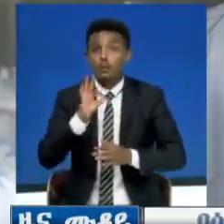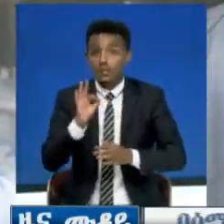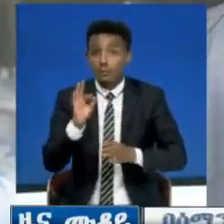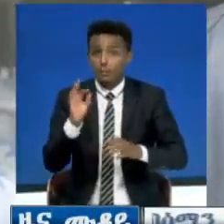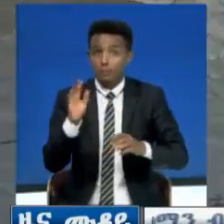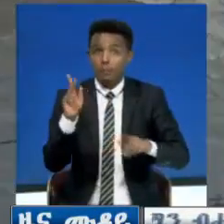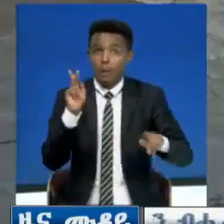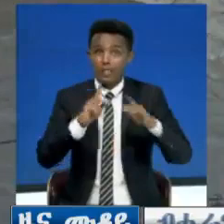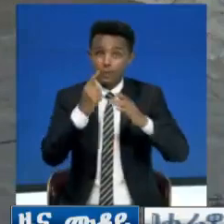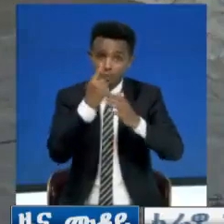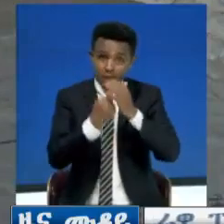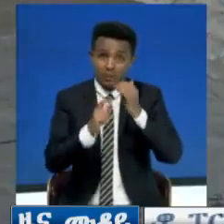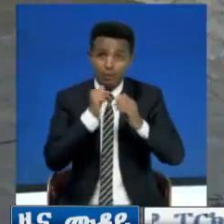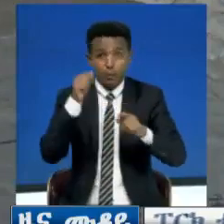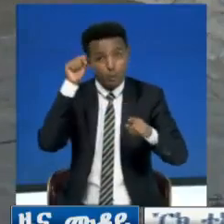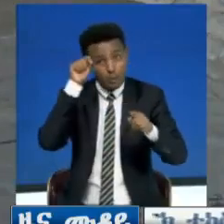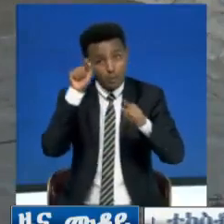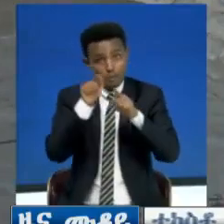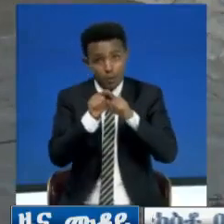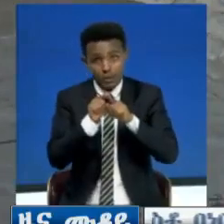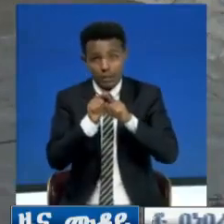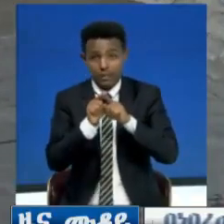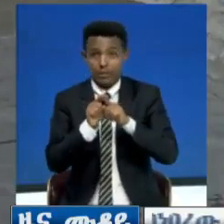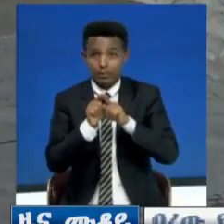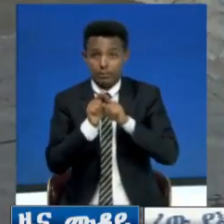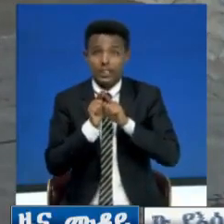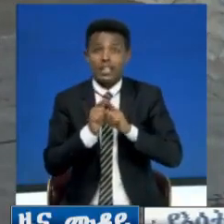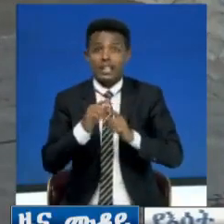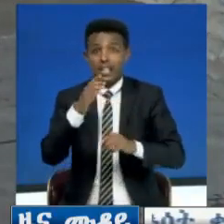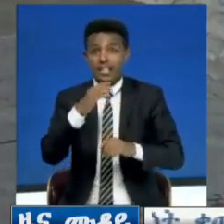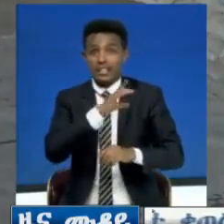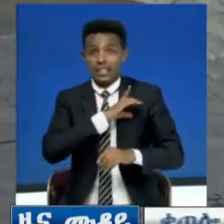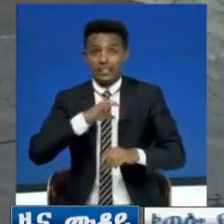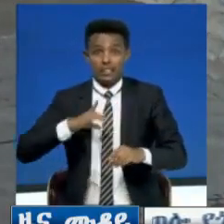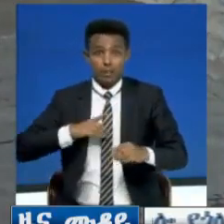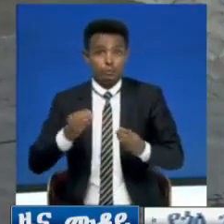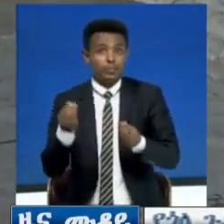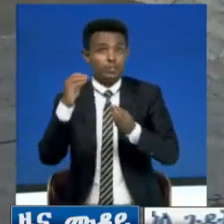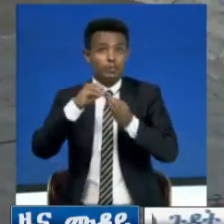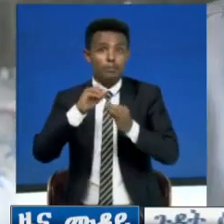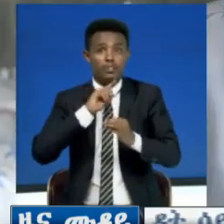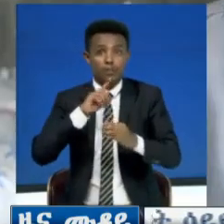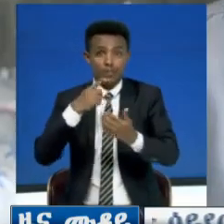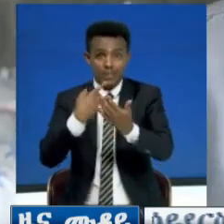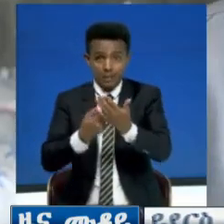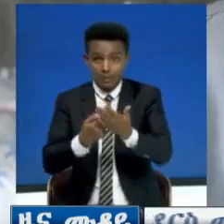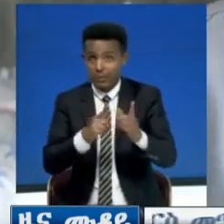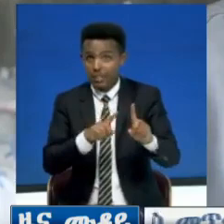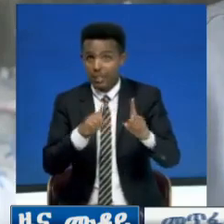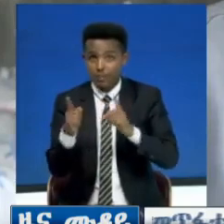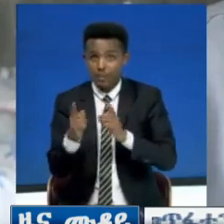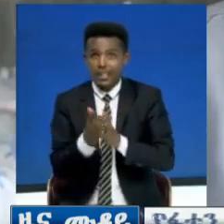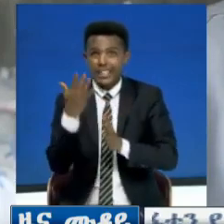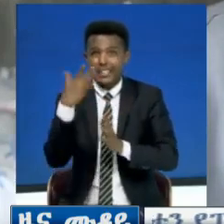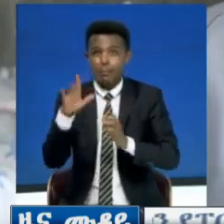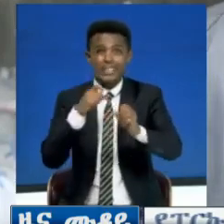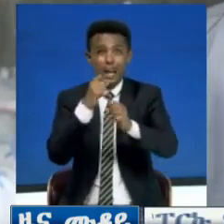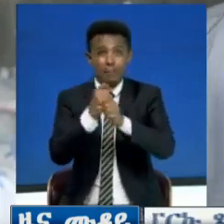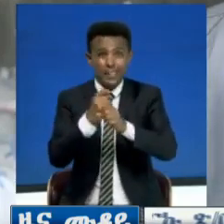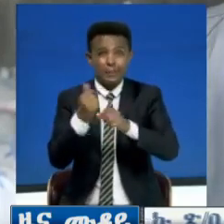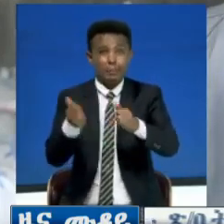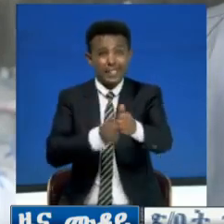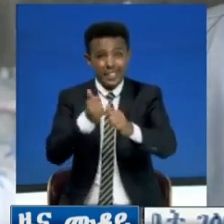ለወንድሞቻችን ለህዝበ ክርስቲያኑም ጭምር ነው። በዚህ አመት ብቻ አይደለም የተደረገው፣ እስካሁን ድረስ ከ15 አመት በተከታታይ የተሰራ